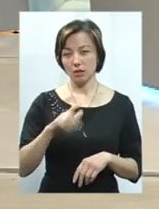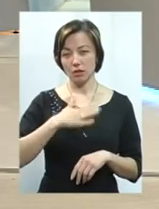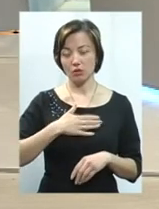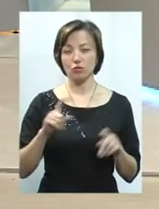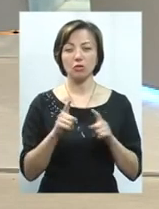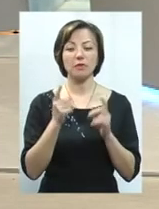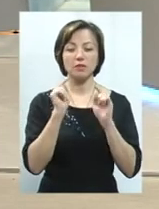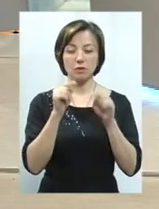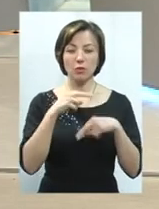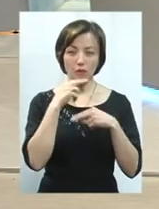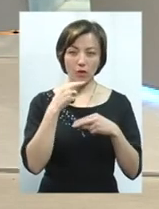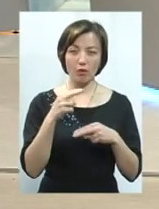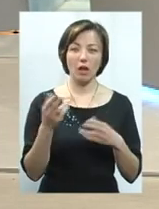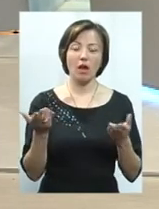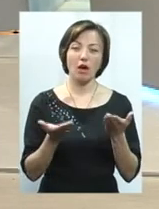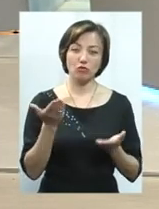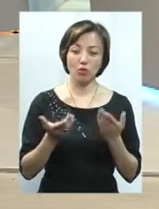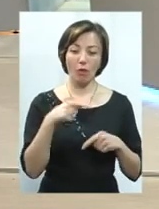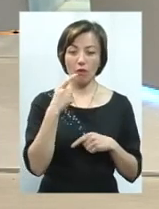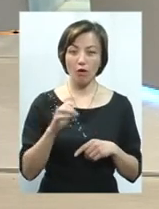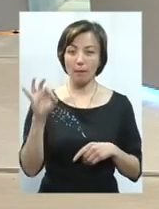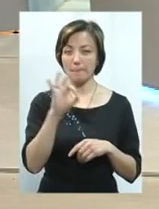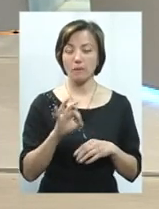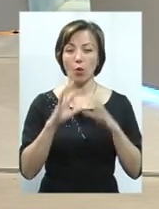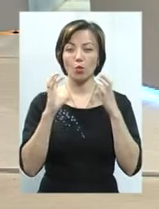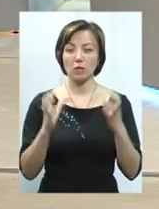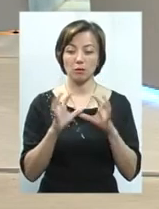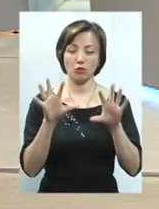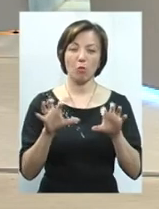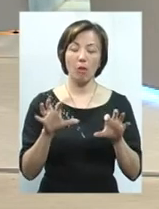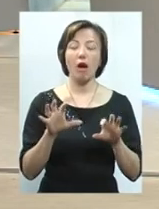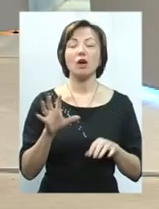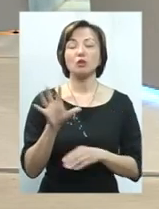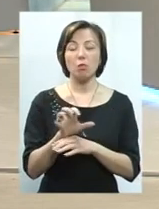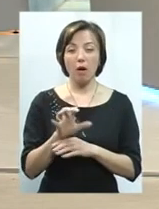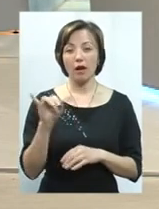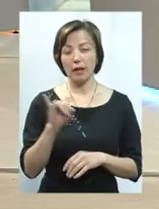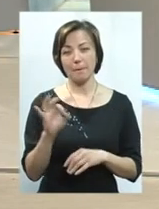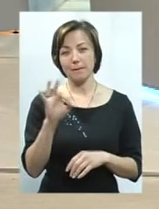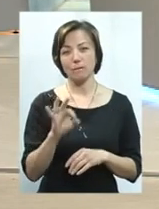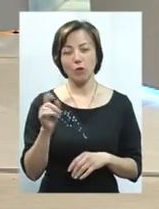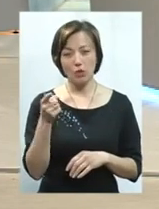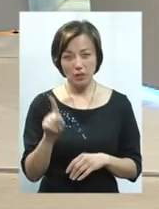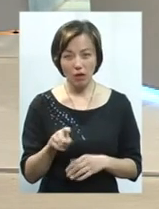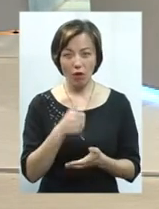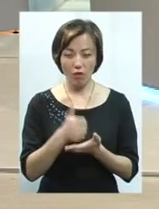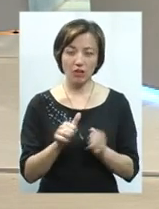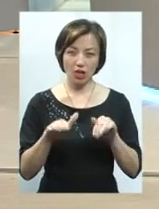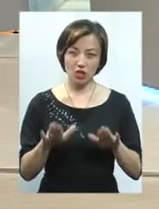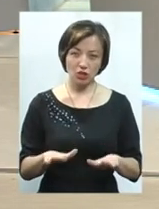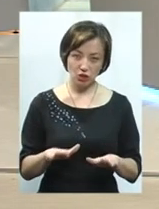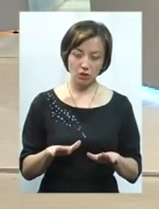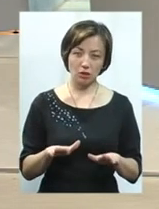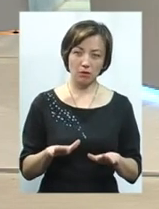що би ви заакцентували увагу, якщо ми говоримо саме про утримання собак і про те, те головне рішення –